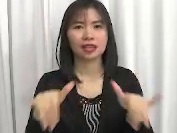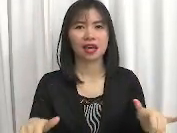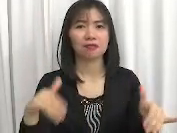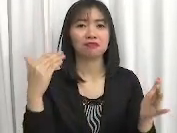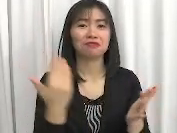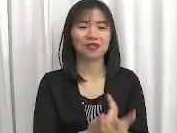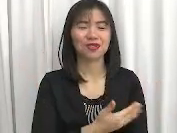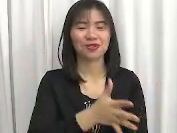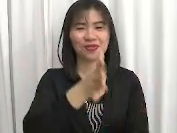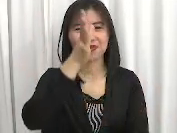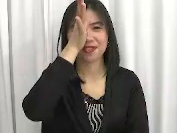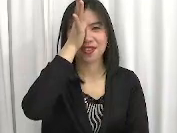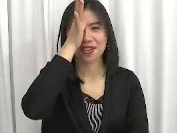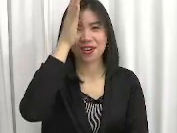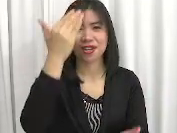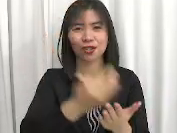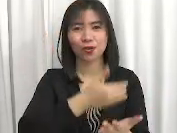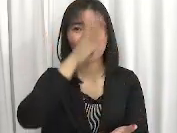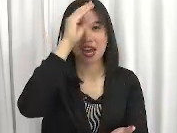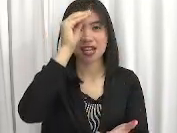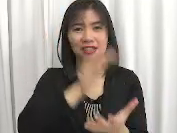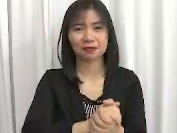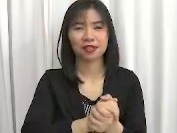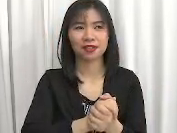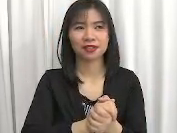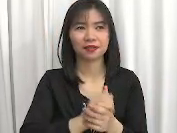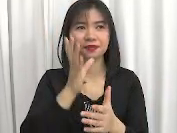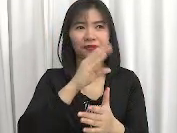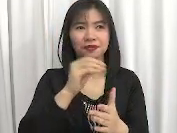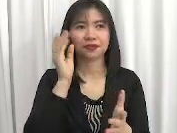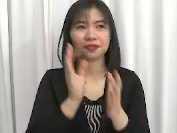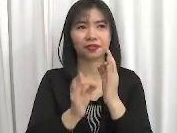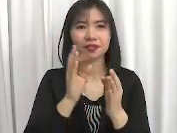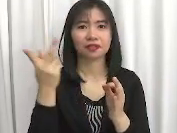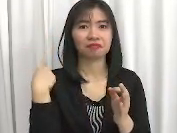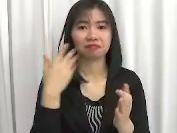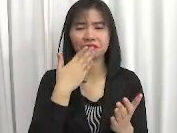na. New daddy. Wala, kung meron man tayong inakala na